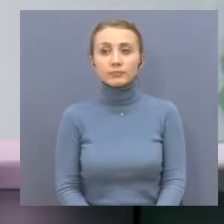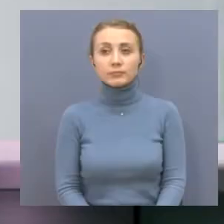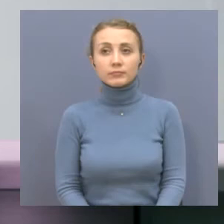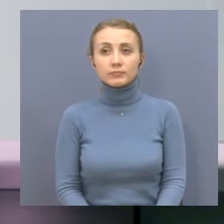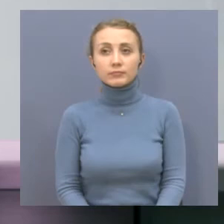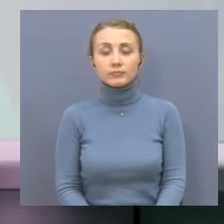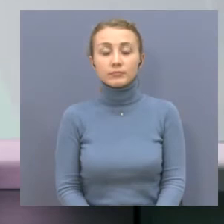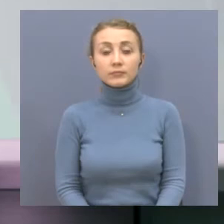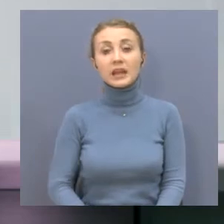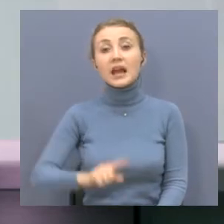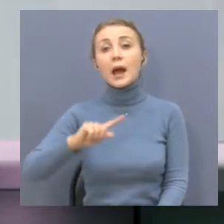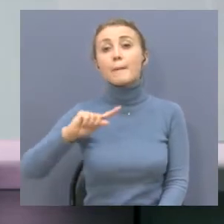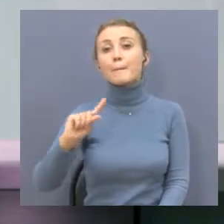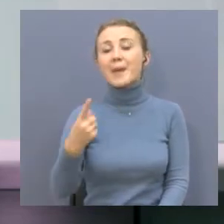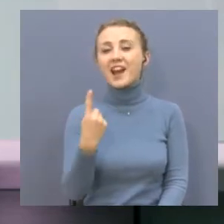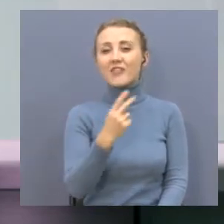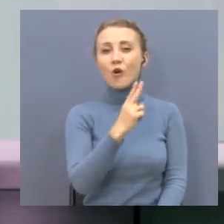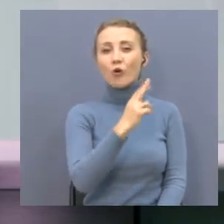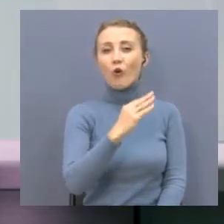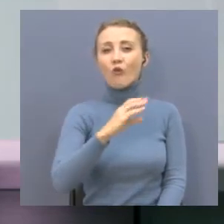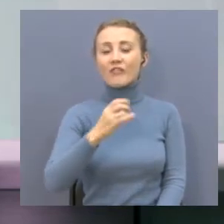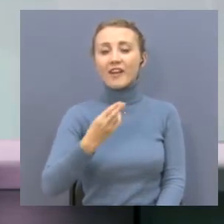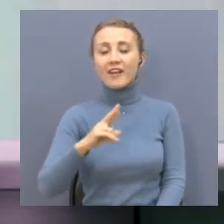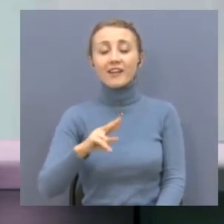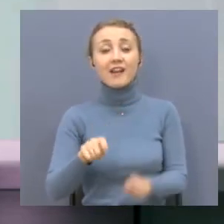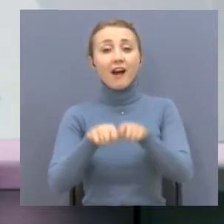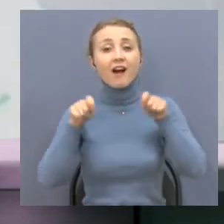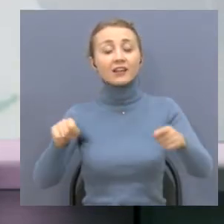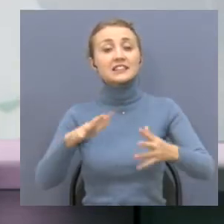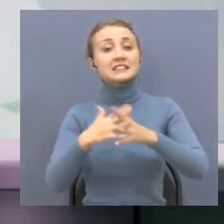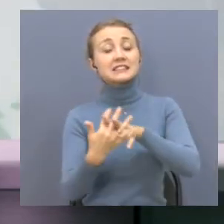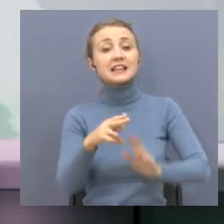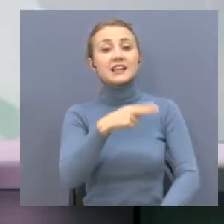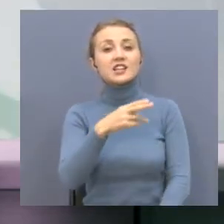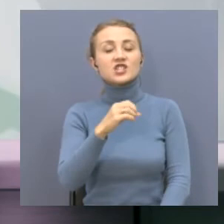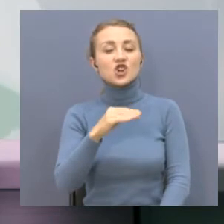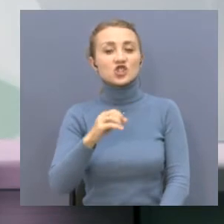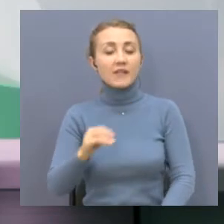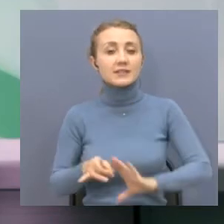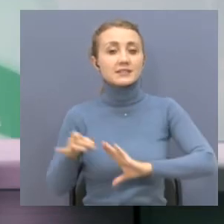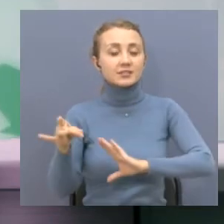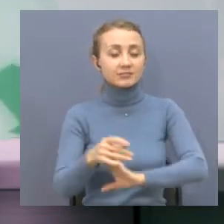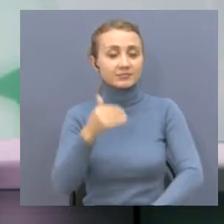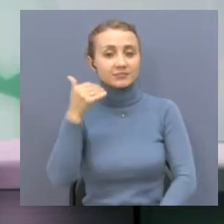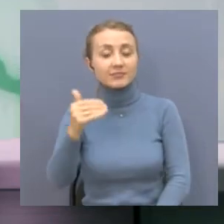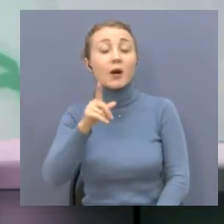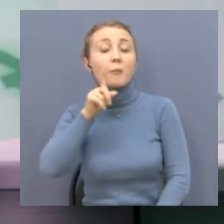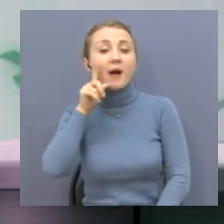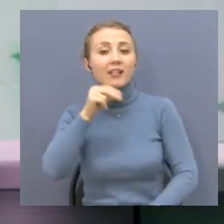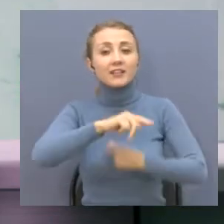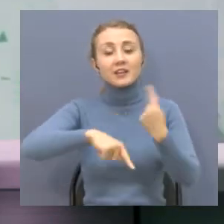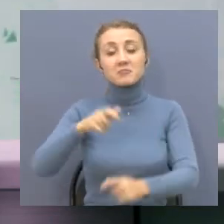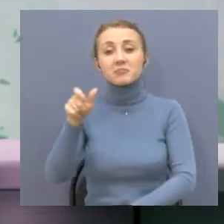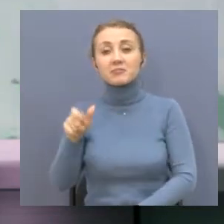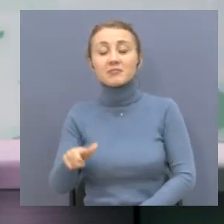Жарқайың ауданының орталығында алғашқы кофехана ашылды. Аталған аймақтың өзге жерінде оның баламасы жоқ. Жас кәсіпкерге мемлекеттік бағдарлама